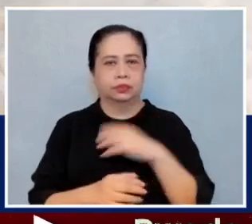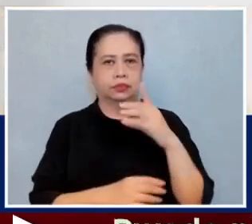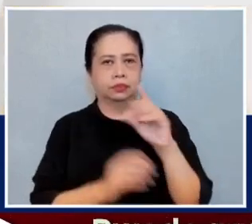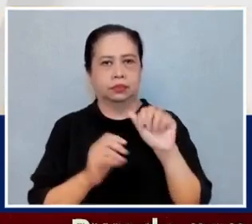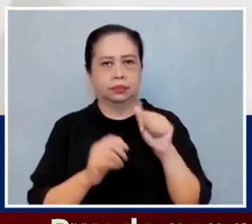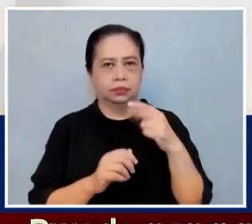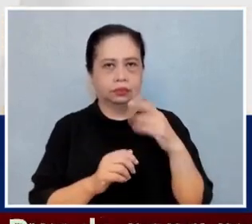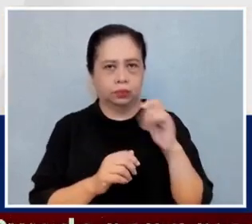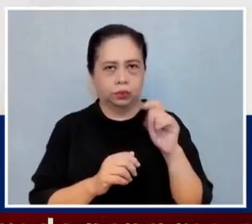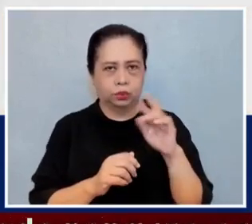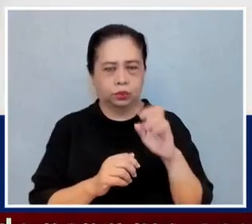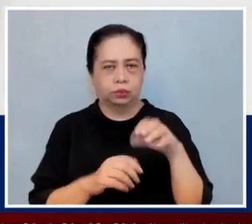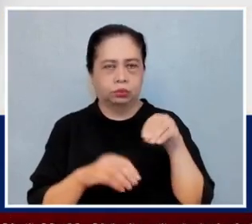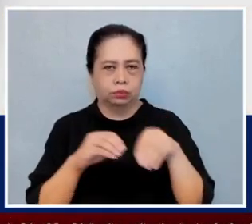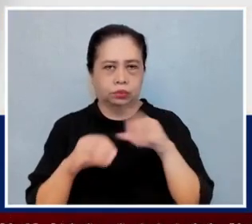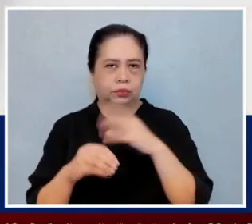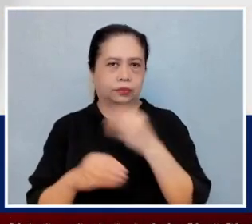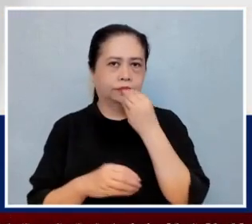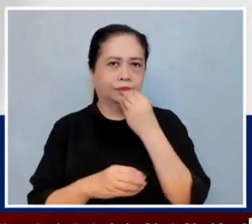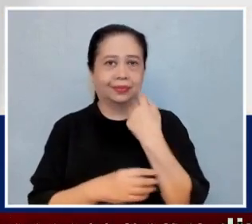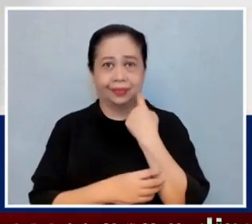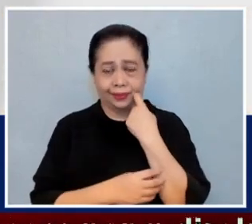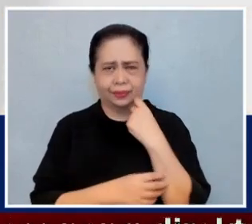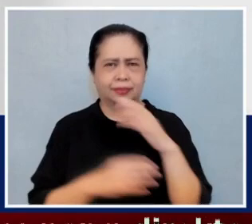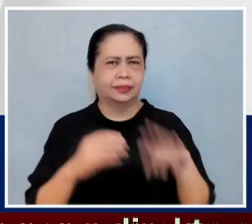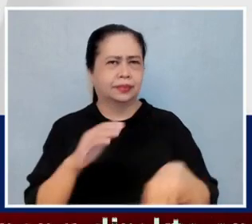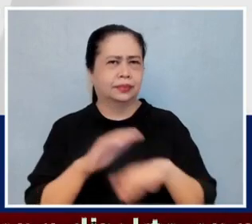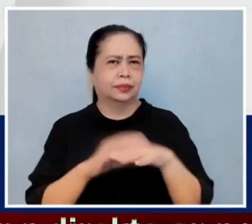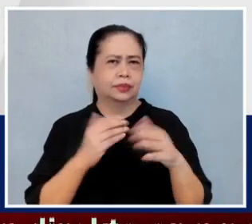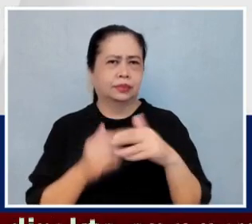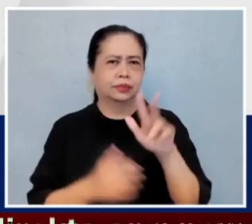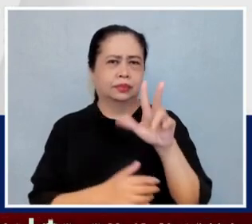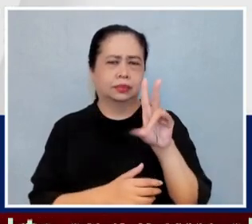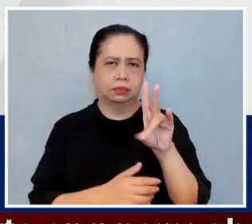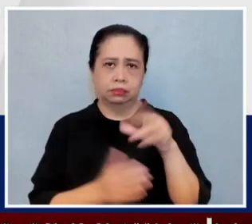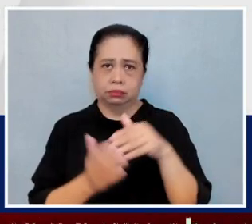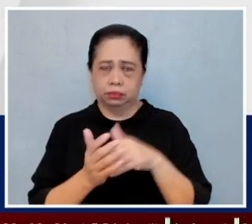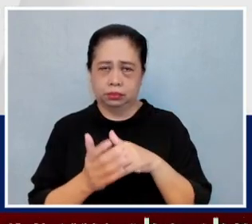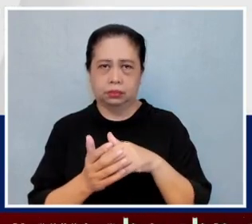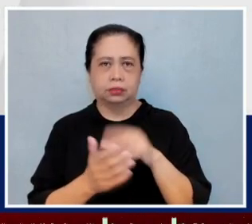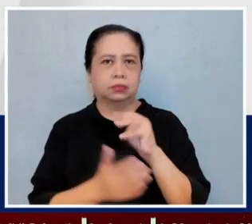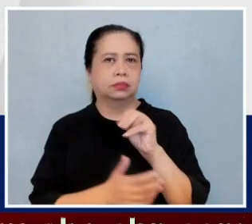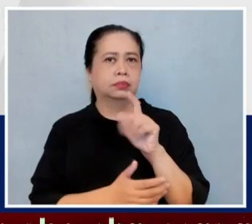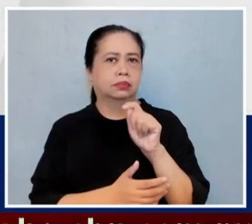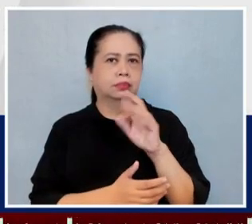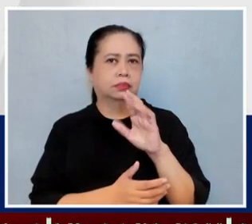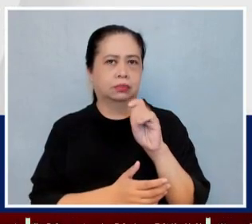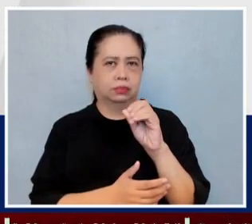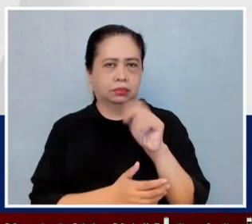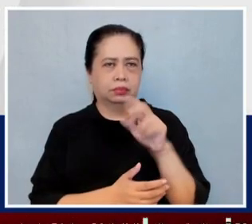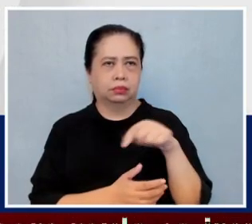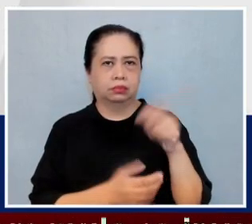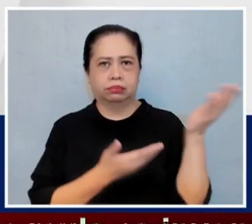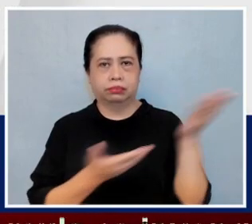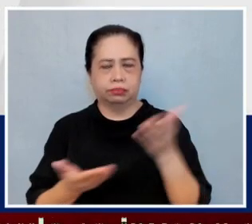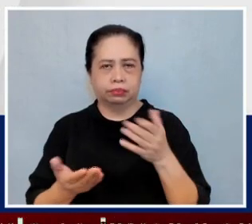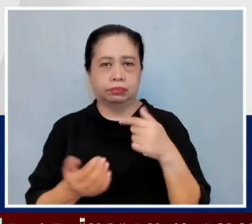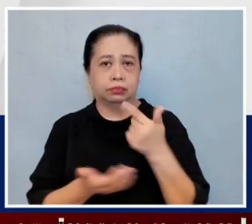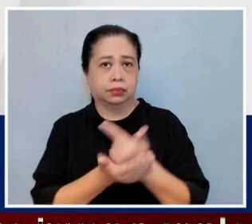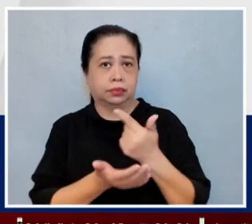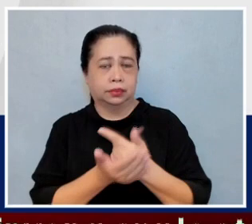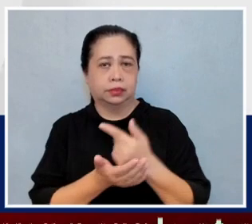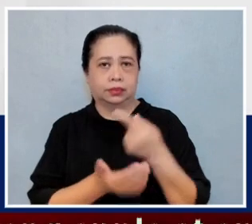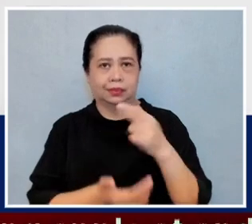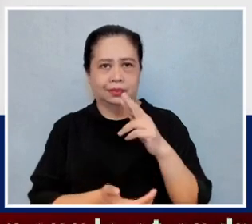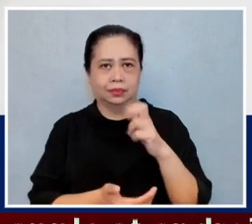kanina. Pero inaasahan itong aabot lang ng halos 37,000 metric tons ang magiging supply ng bawang sa bansa sa